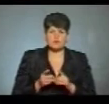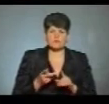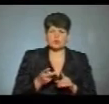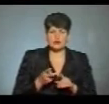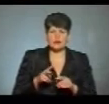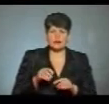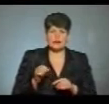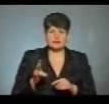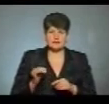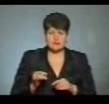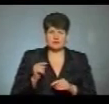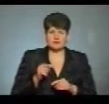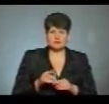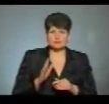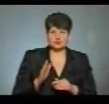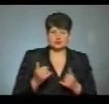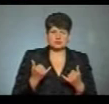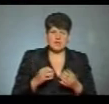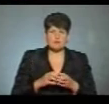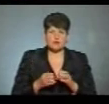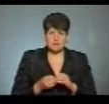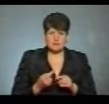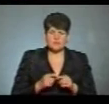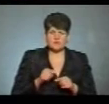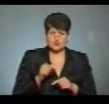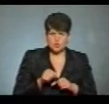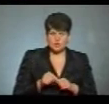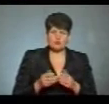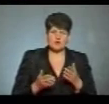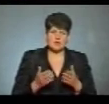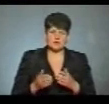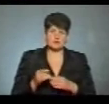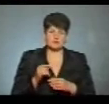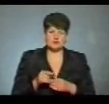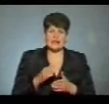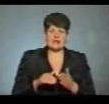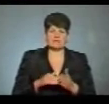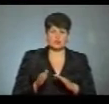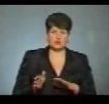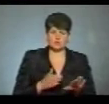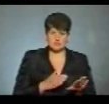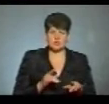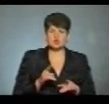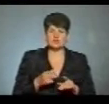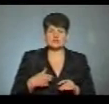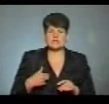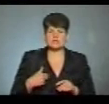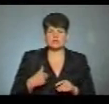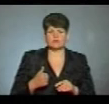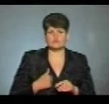і воно десь будуть зараз деякі проблеми в цьому, але вони зліквідуються. І щодо Залішицького